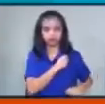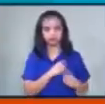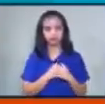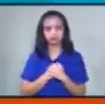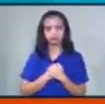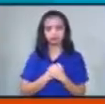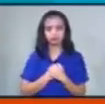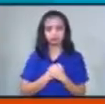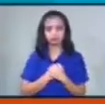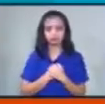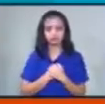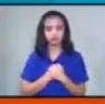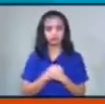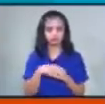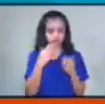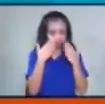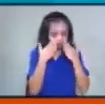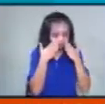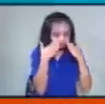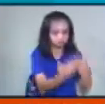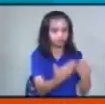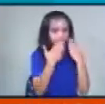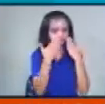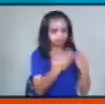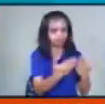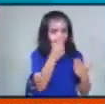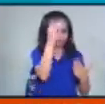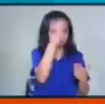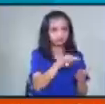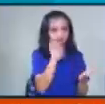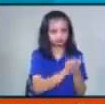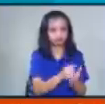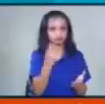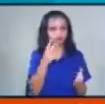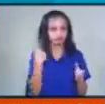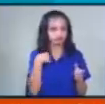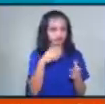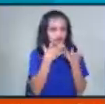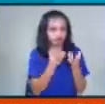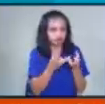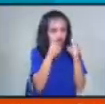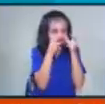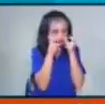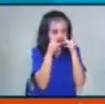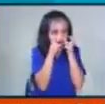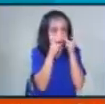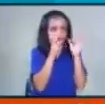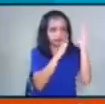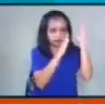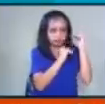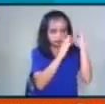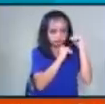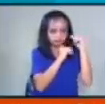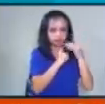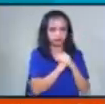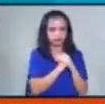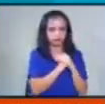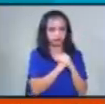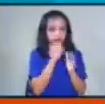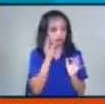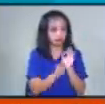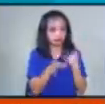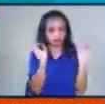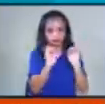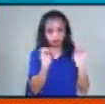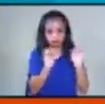center. Sobra-sobrang thank you po, sir. Yan po talaga ang gusto marinig ng lahat ng magagawa. Sana po, pag wala na po